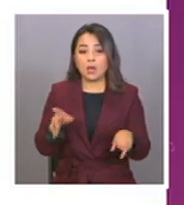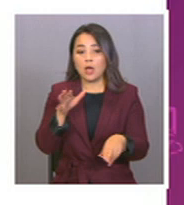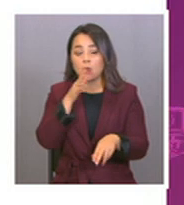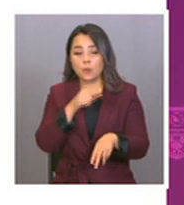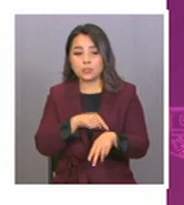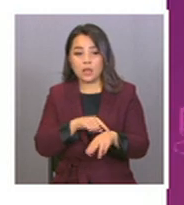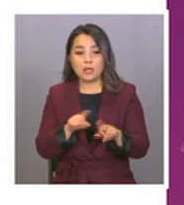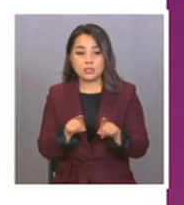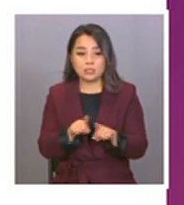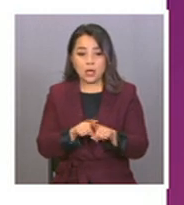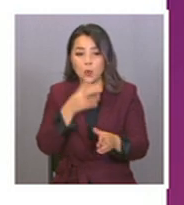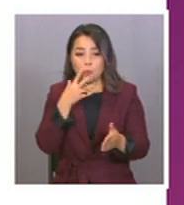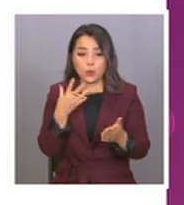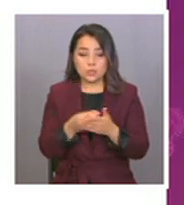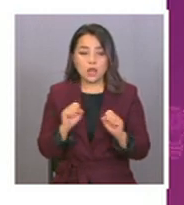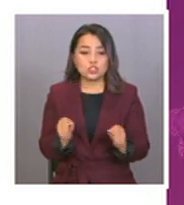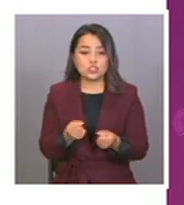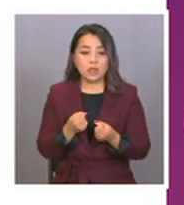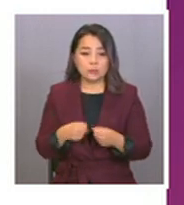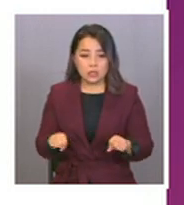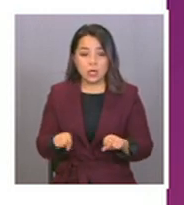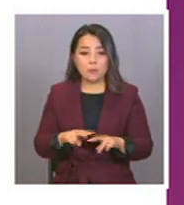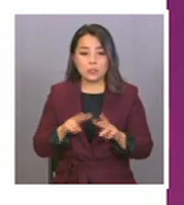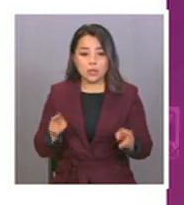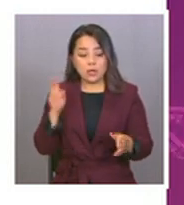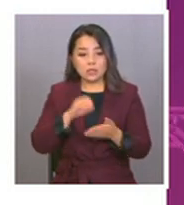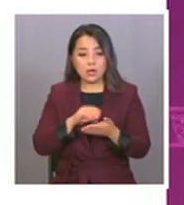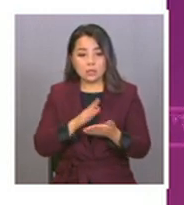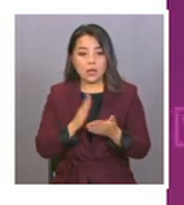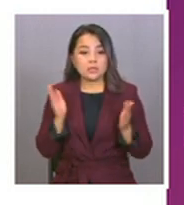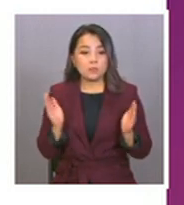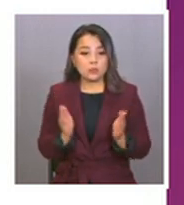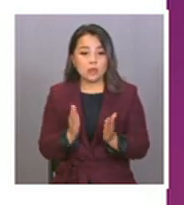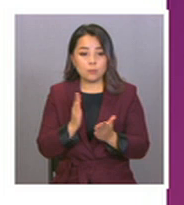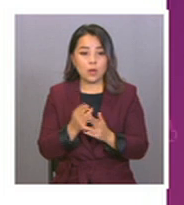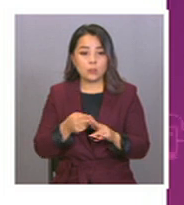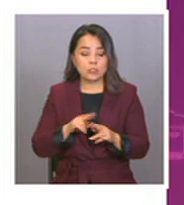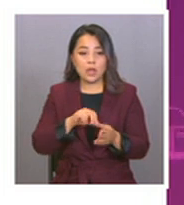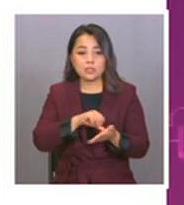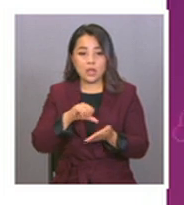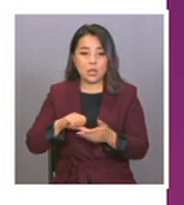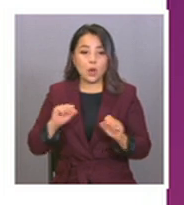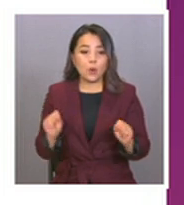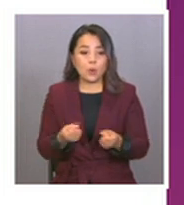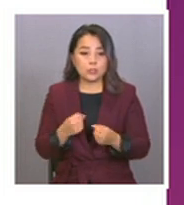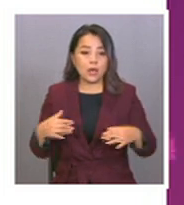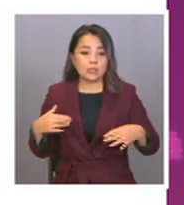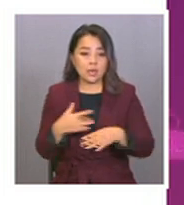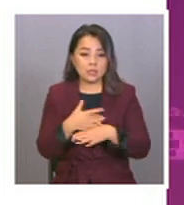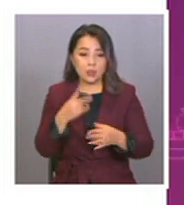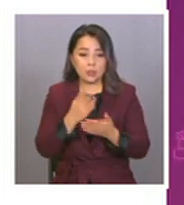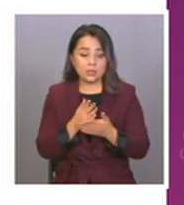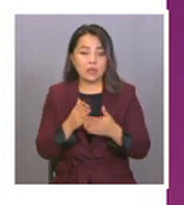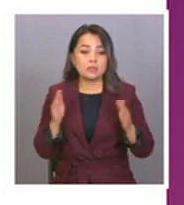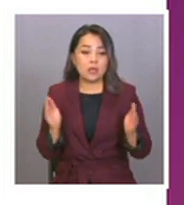мезетінде өз жылдамдығын бірдей мәнге кемітіп отыр. Сәйкесінше, бұл қозғалыс тең кемімелі